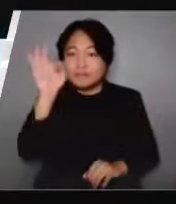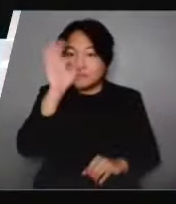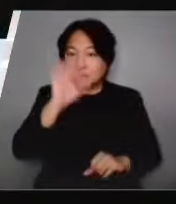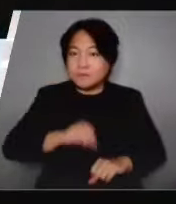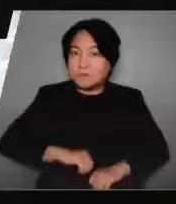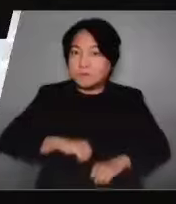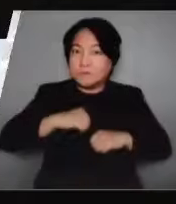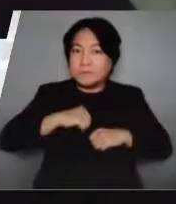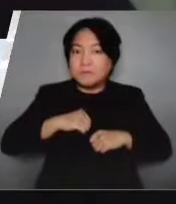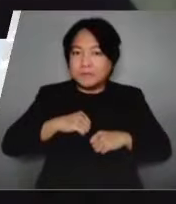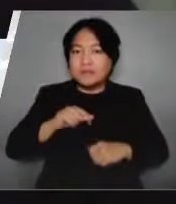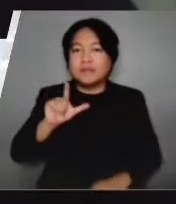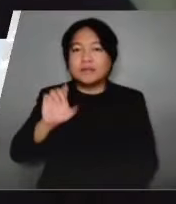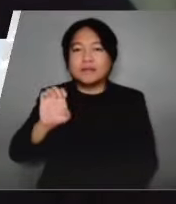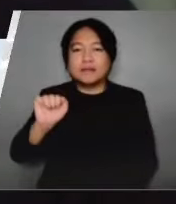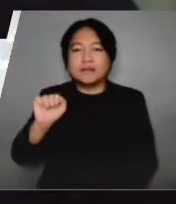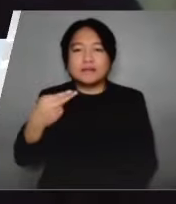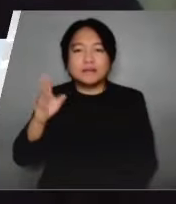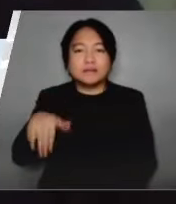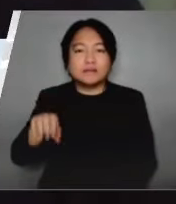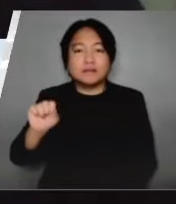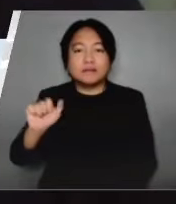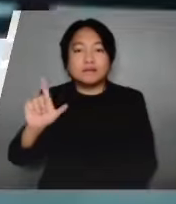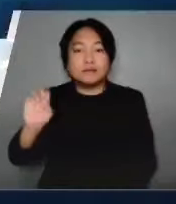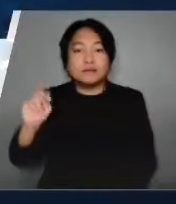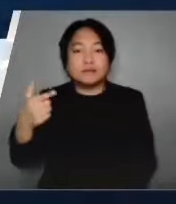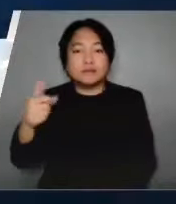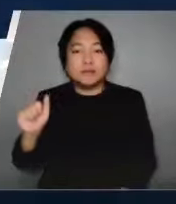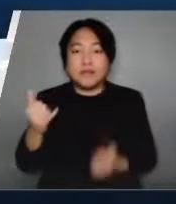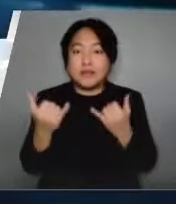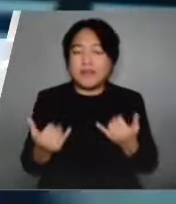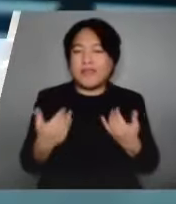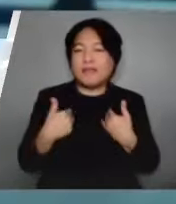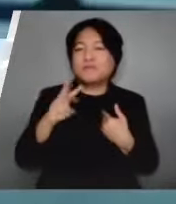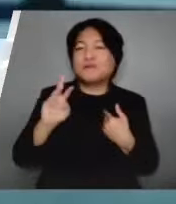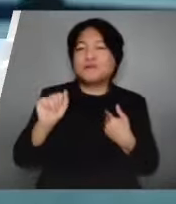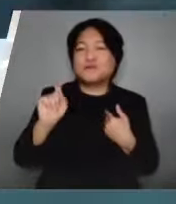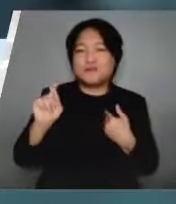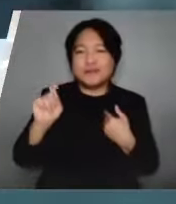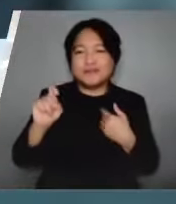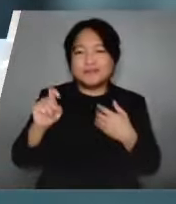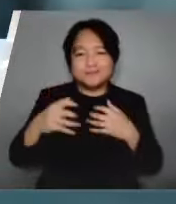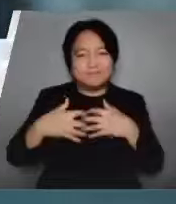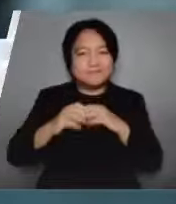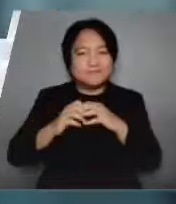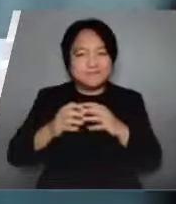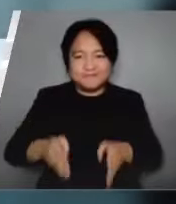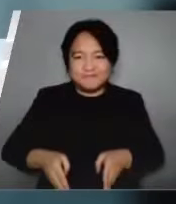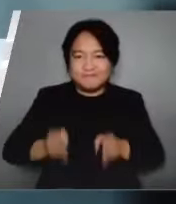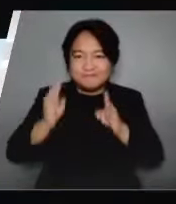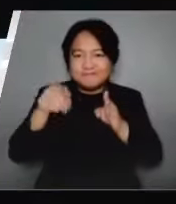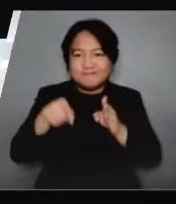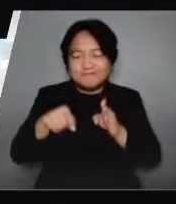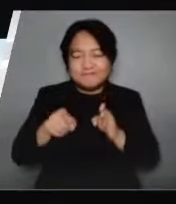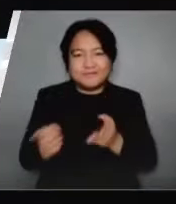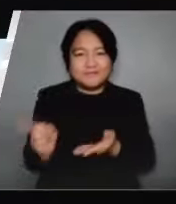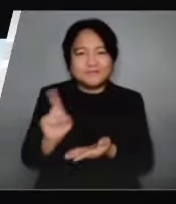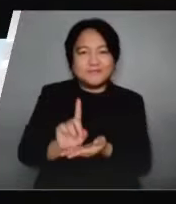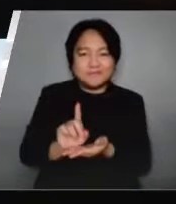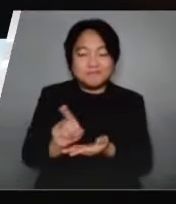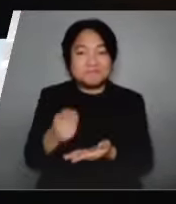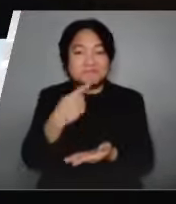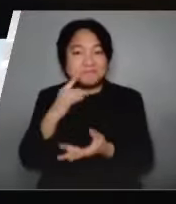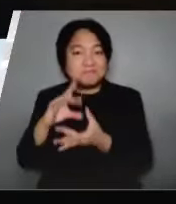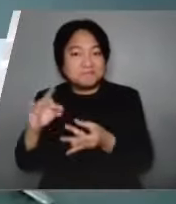Lea Salonga, magkaka-wax figure na. Yan ang masayang ibinalita ng Madame Tussauds